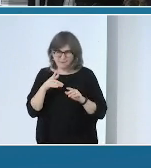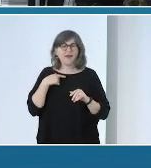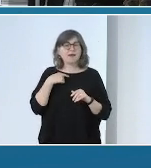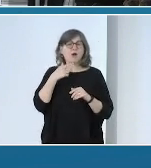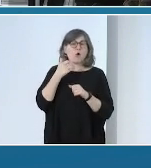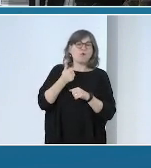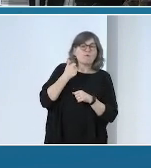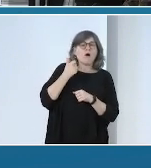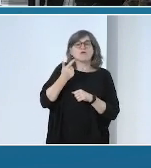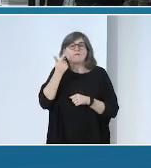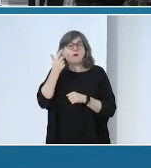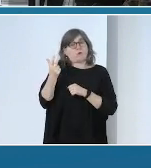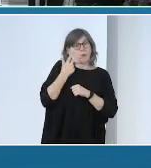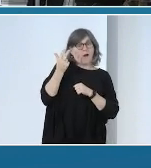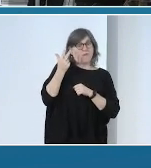après, c'est tout